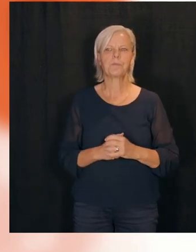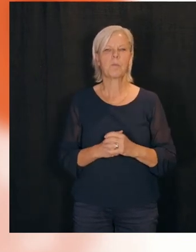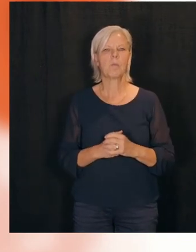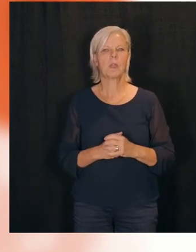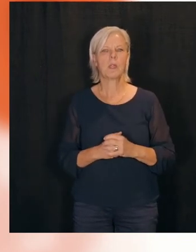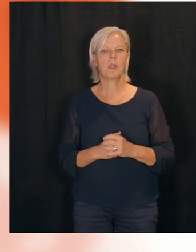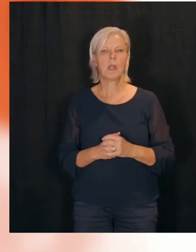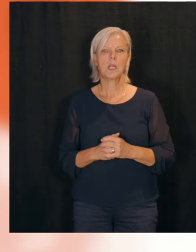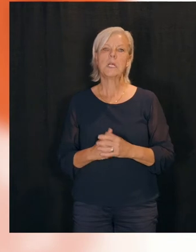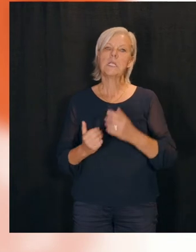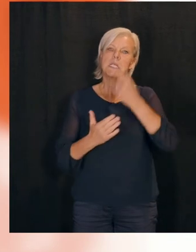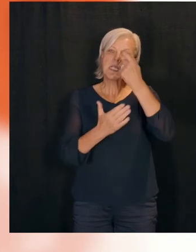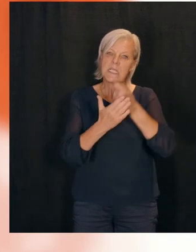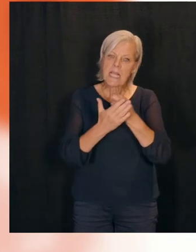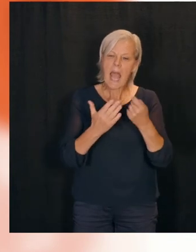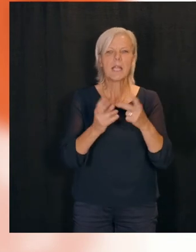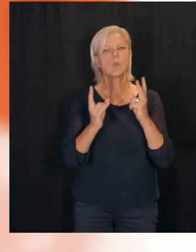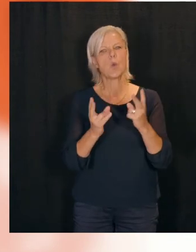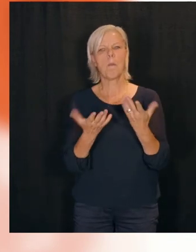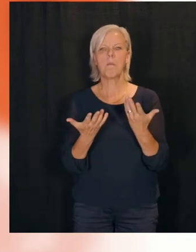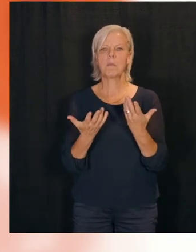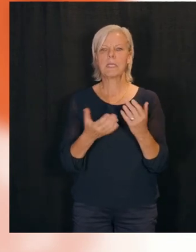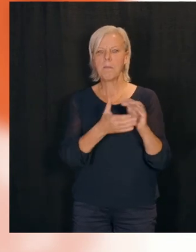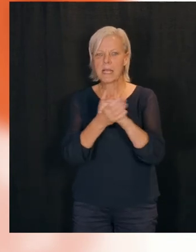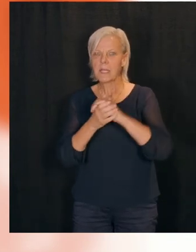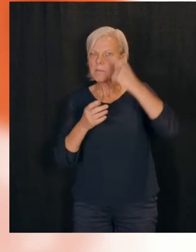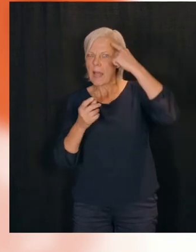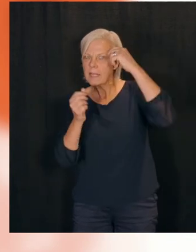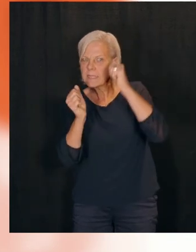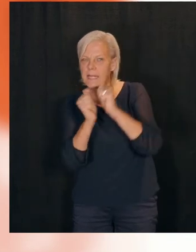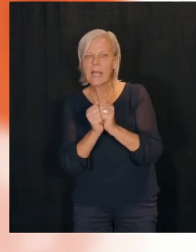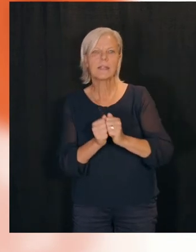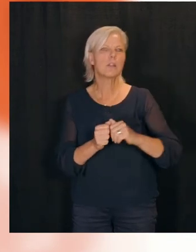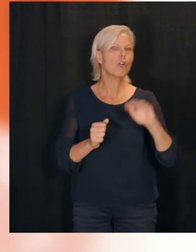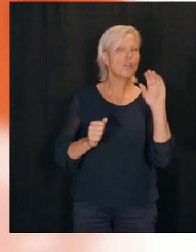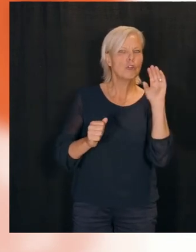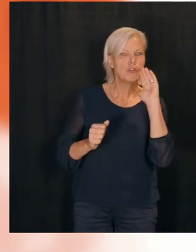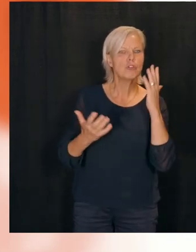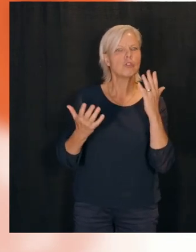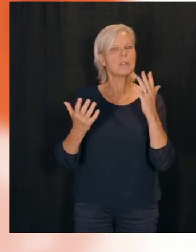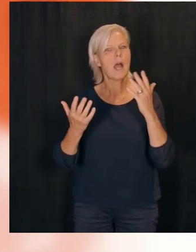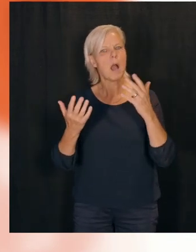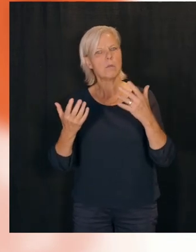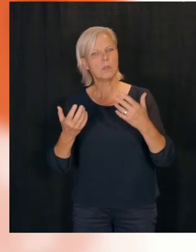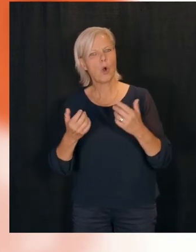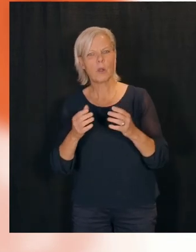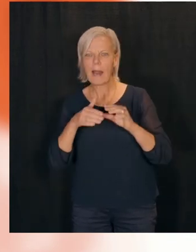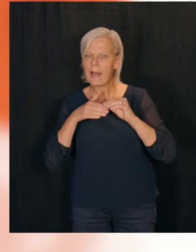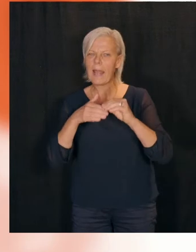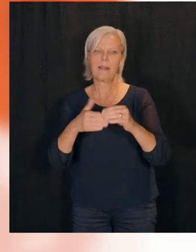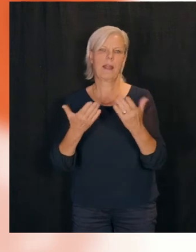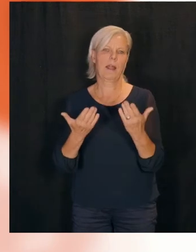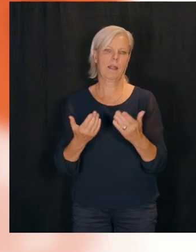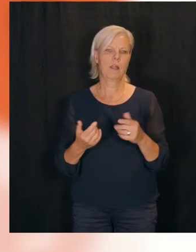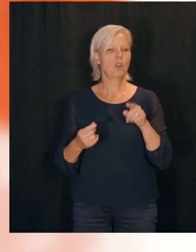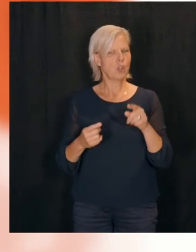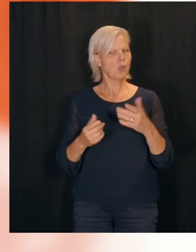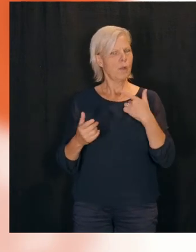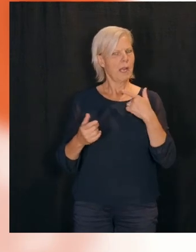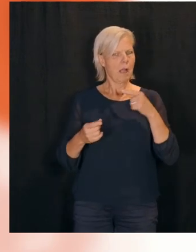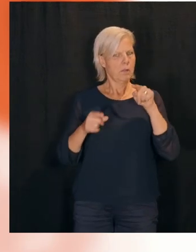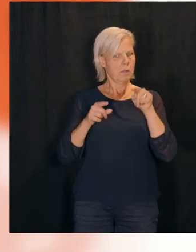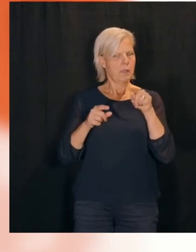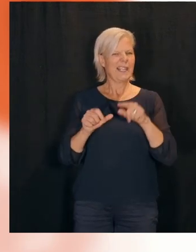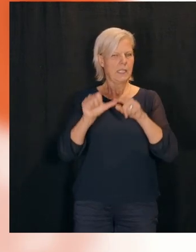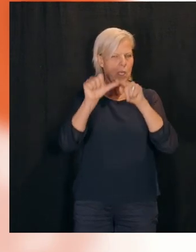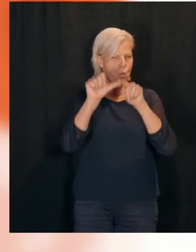Design som ett gemensamt tankesätt, som ett sätt att lyssna, som ett sätt att innovera och som ett sätt att leda. Och jag skulle vilja fästa blicken vid det här